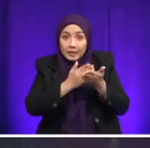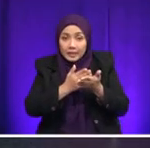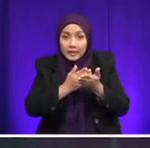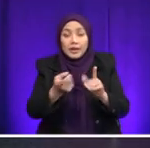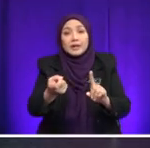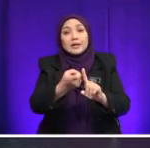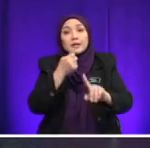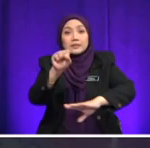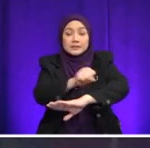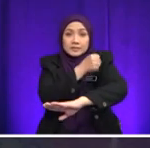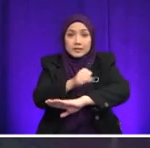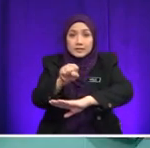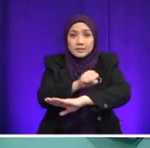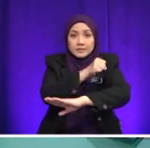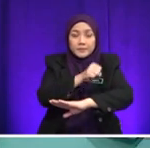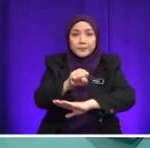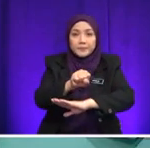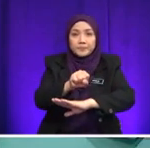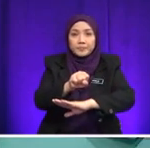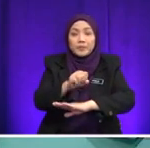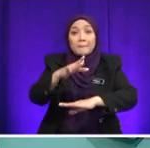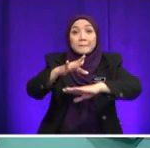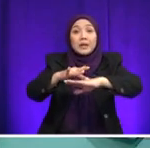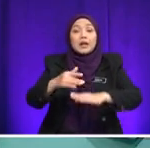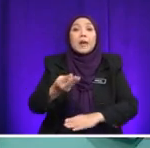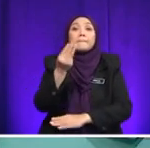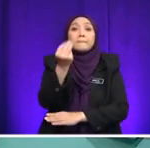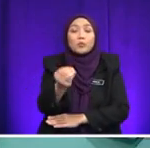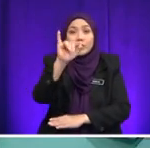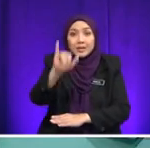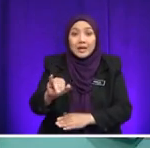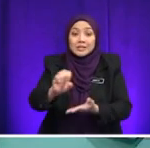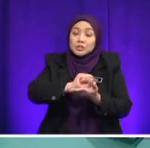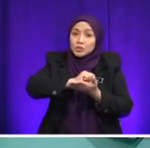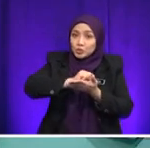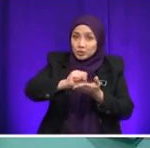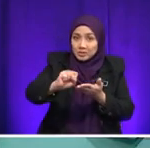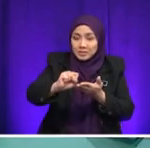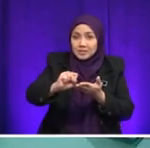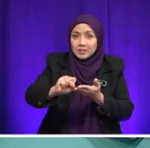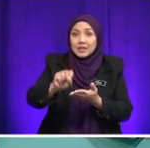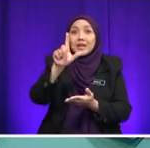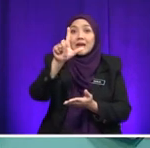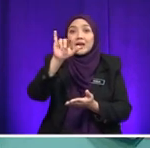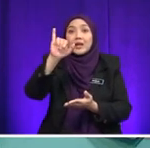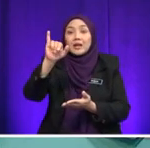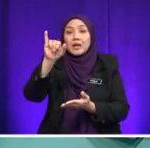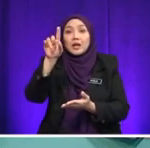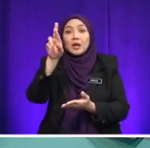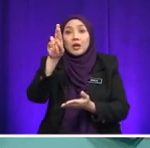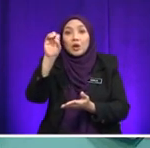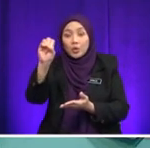petikan saja panggilanmu yang suci oleh lidros ataupun ini Leaders ini merupakan nama pena bagi